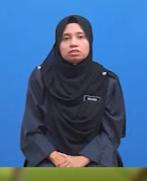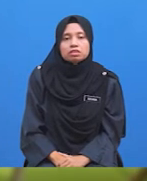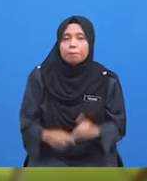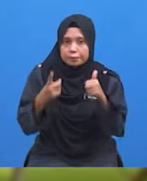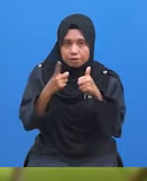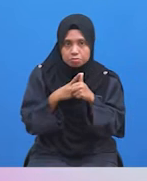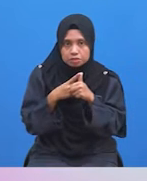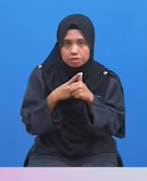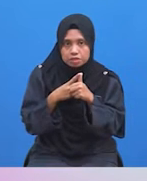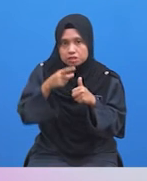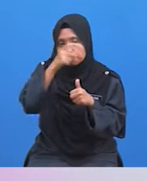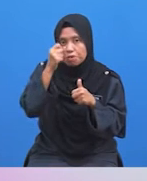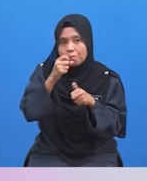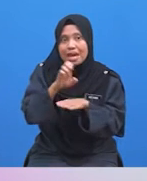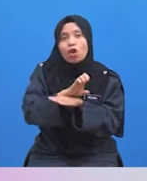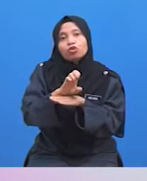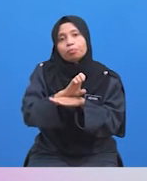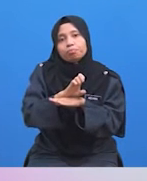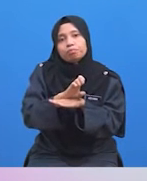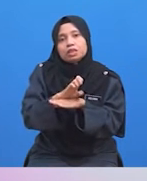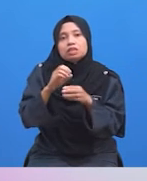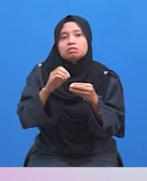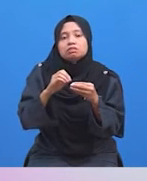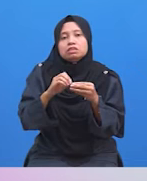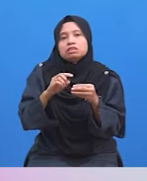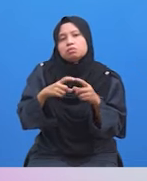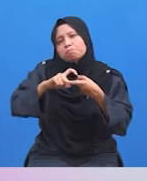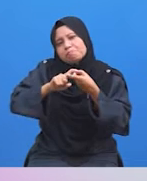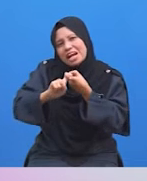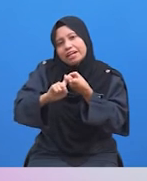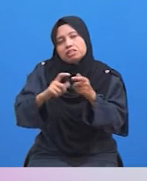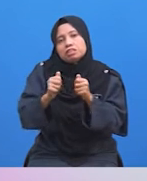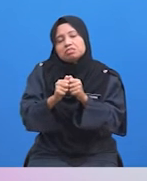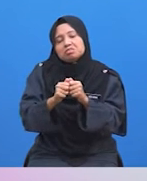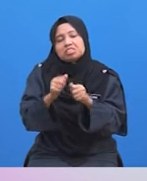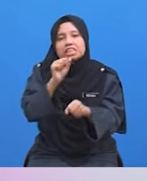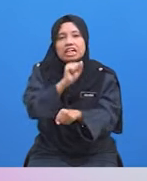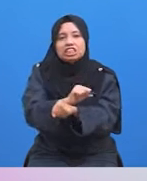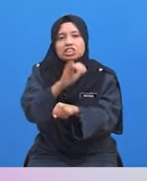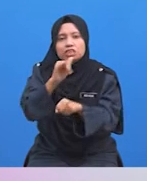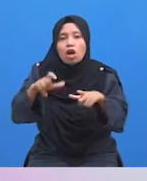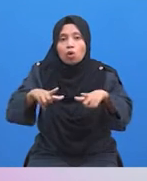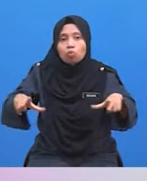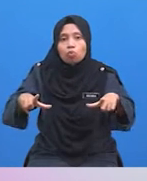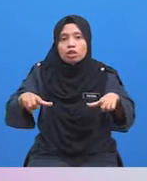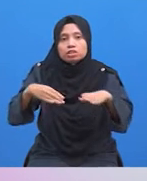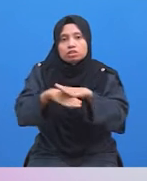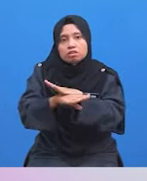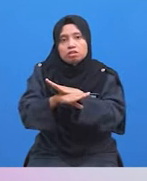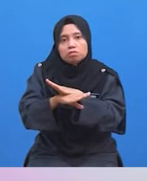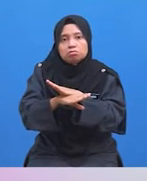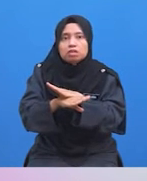hai pertama faktor ekonomi faktor ini berkait dengan peluang pekerjaan yang luas dalam sektor